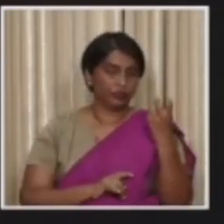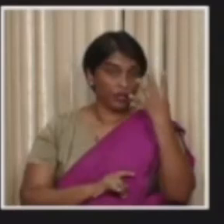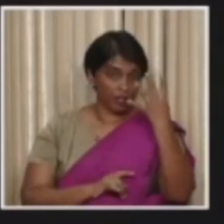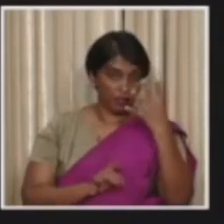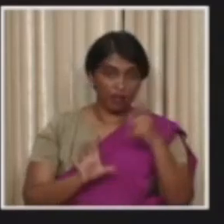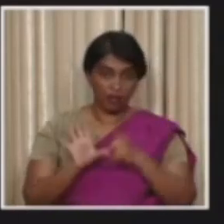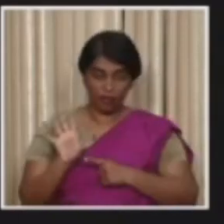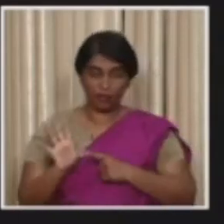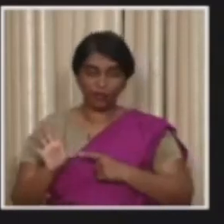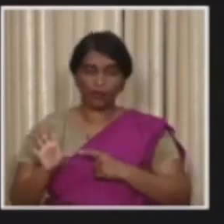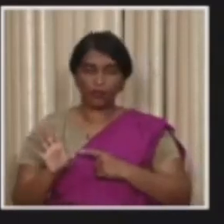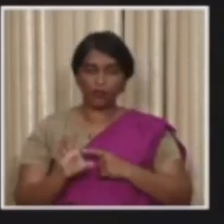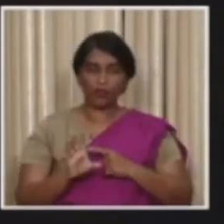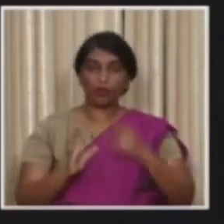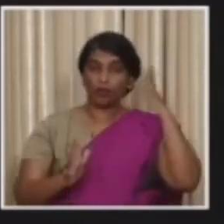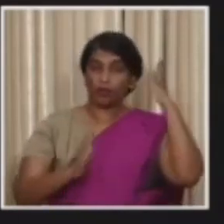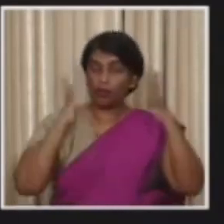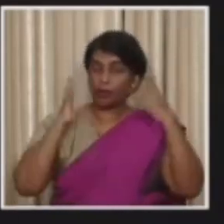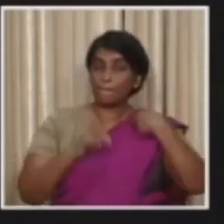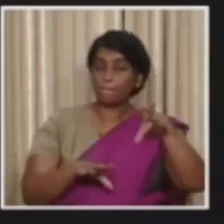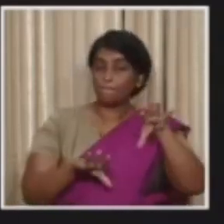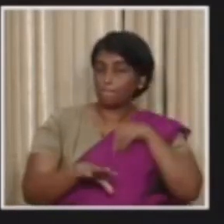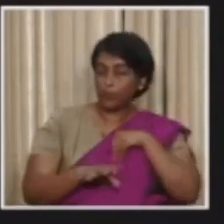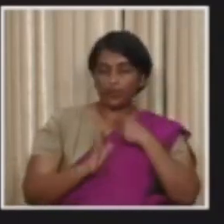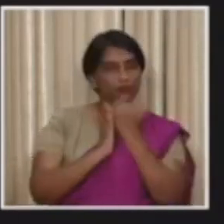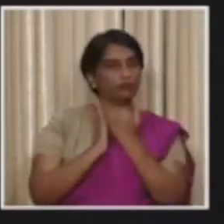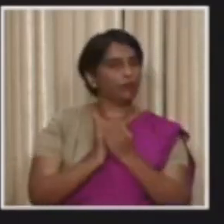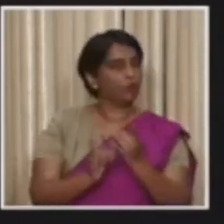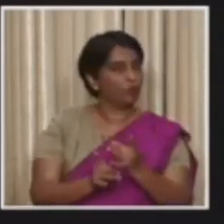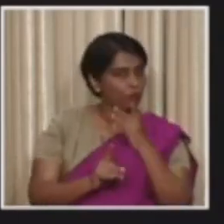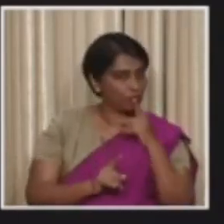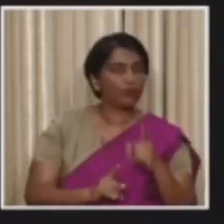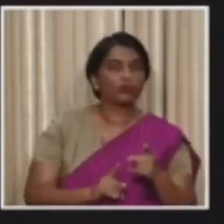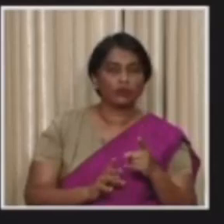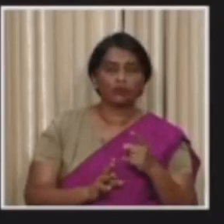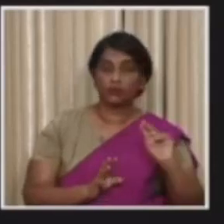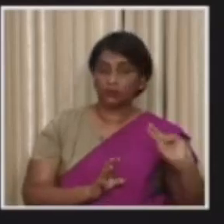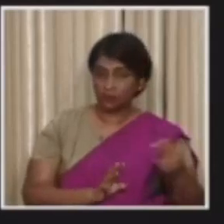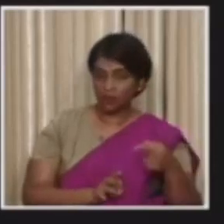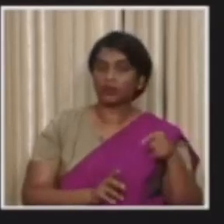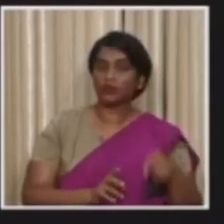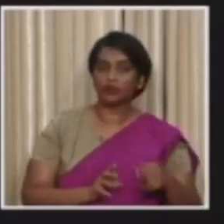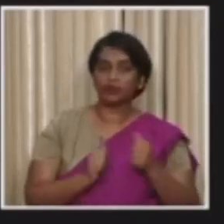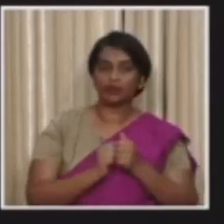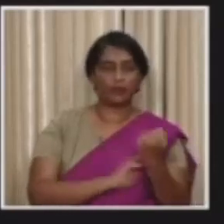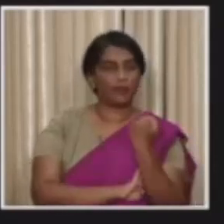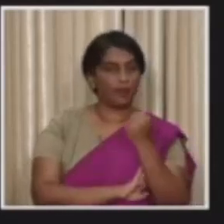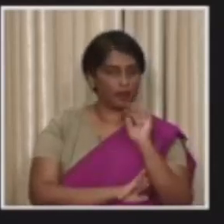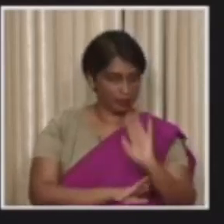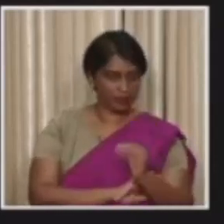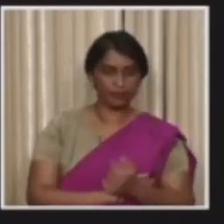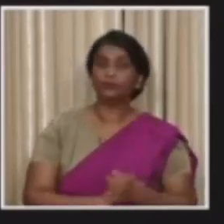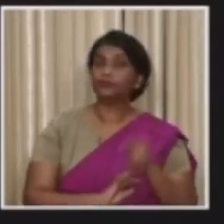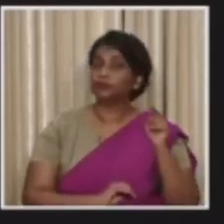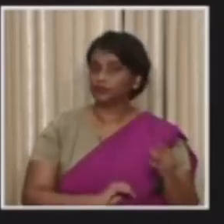2004 වර්ෂයේ ජාත්‍යන්තරව පිළිගත් නිර්ණායකන්ට අනුව ඒ කන්වෙන්ෂන් එක මේ මගින් බලාත්මක කරනවා.